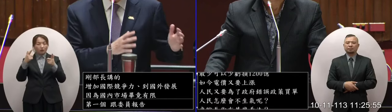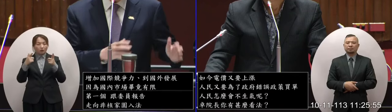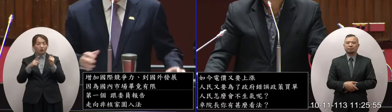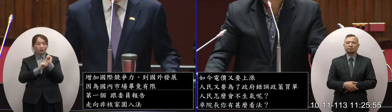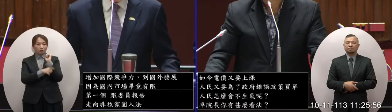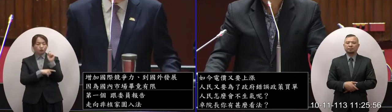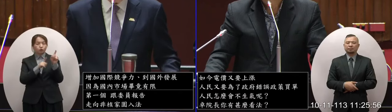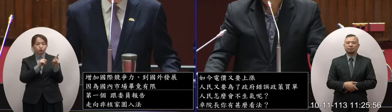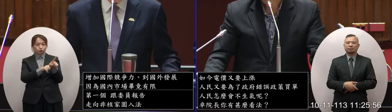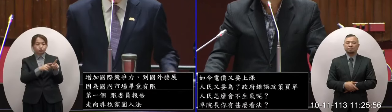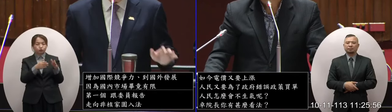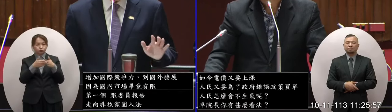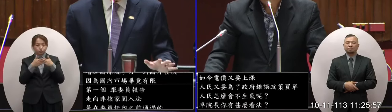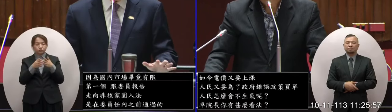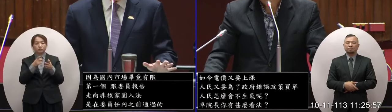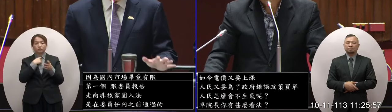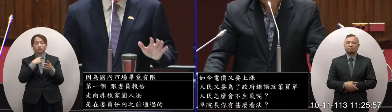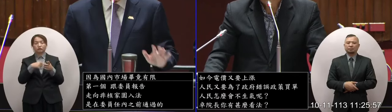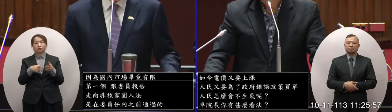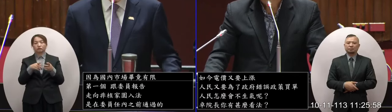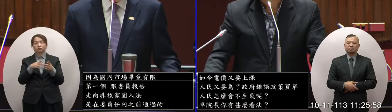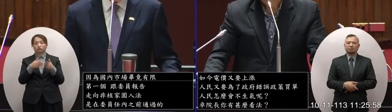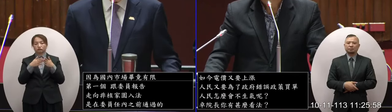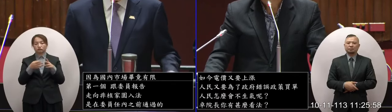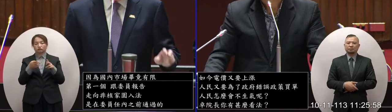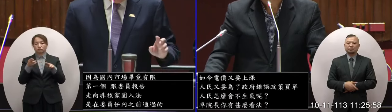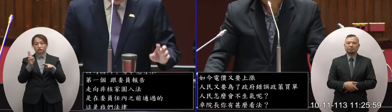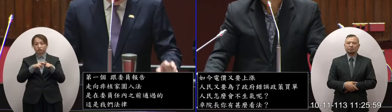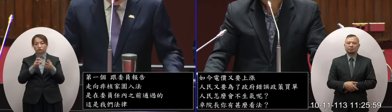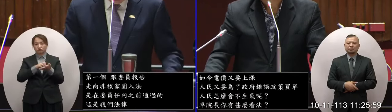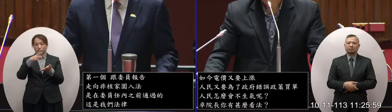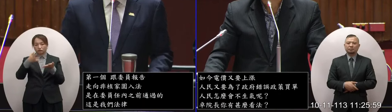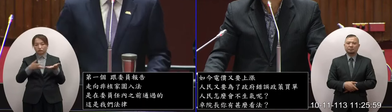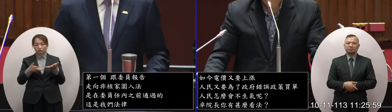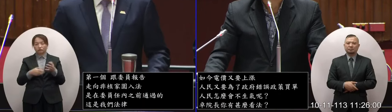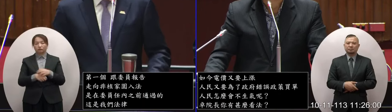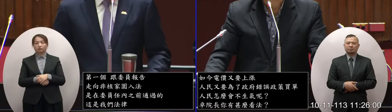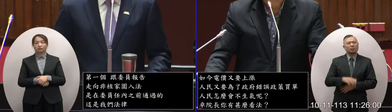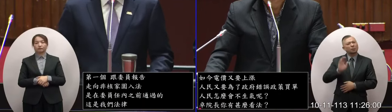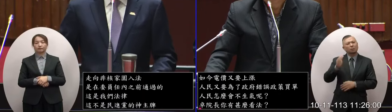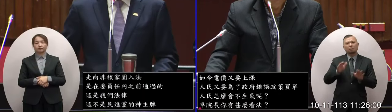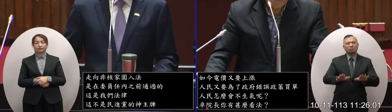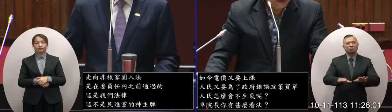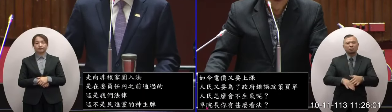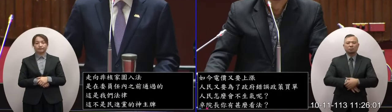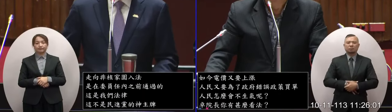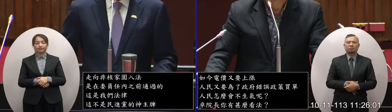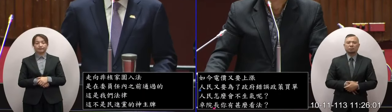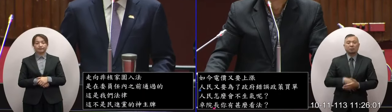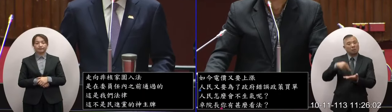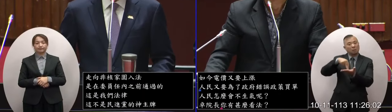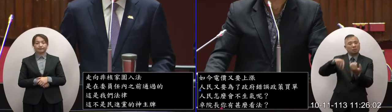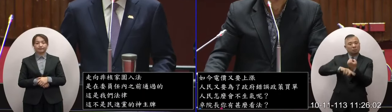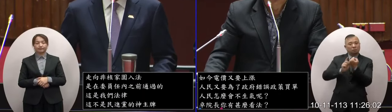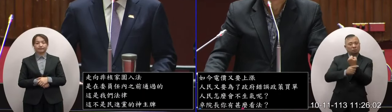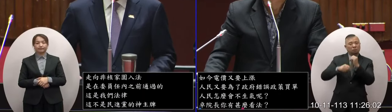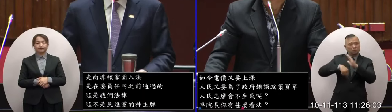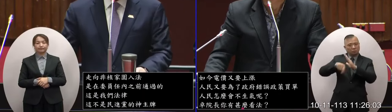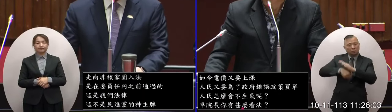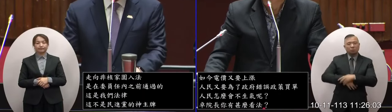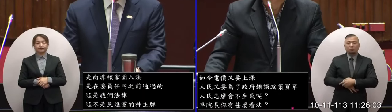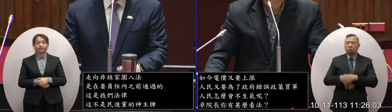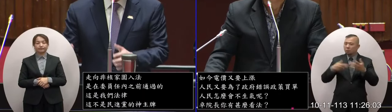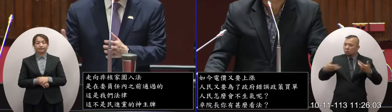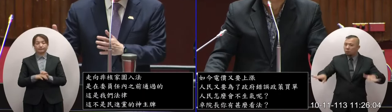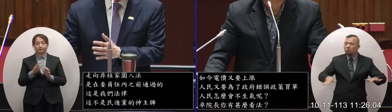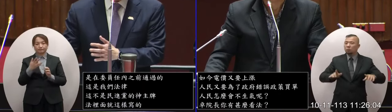要朝向非核家园，这是法律，不是神主牌。第二个，刚刚 但是现在我们立法院很多不管在